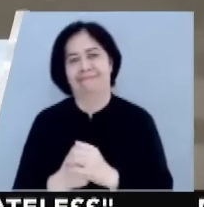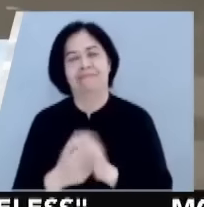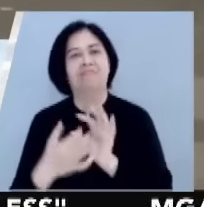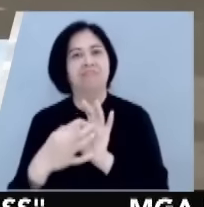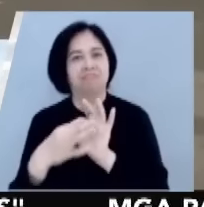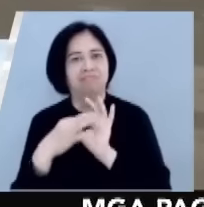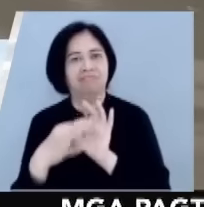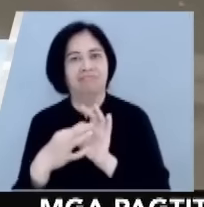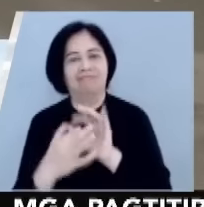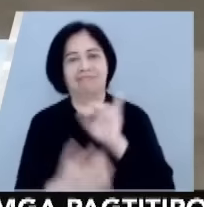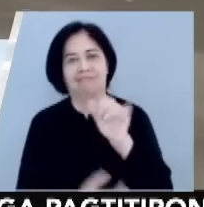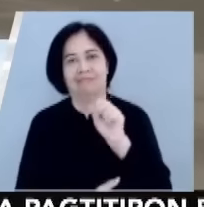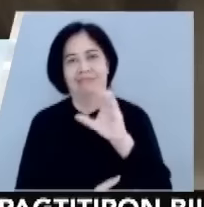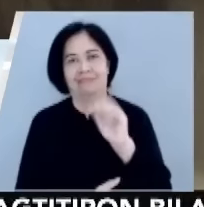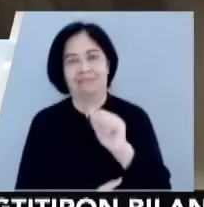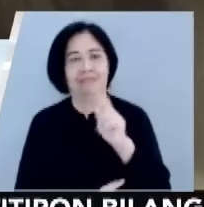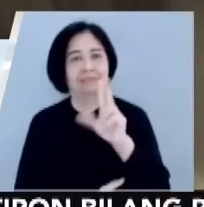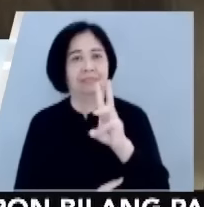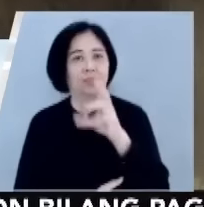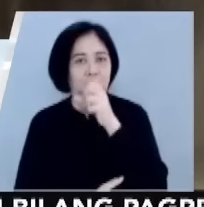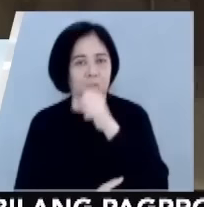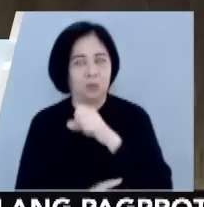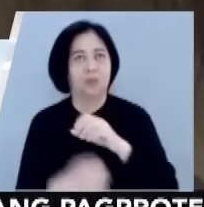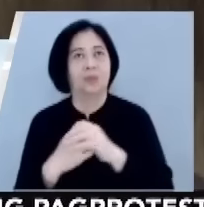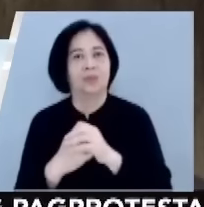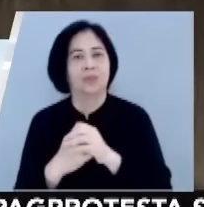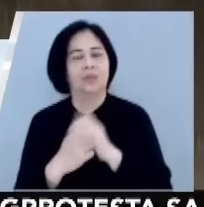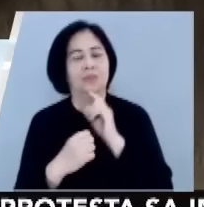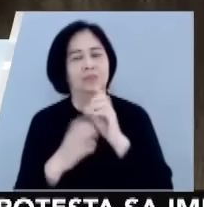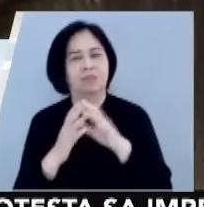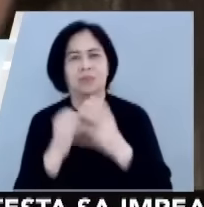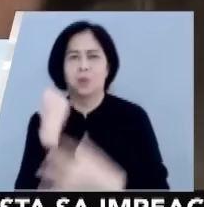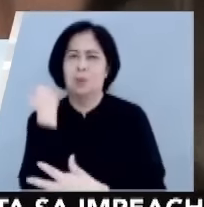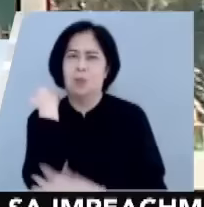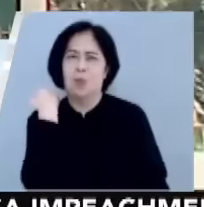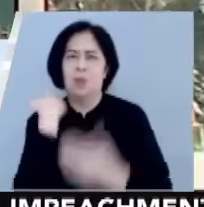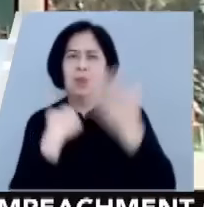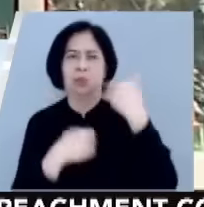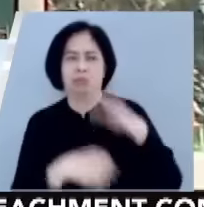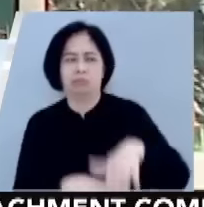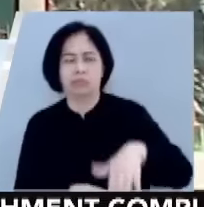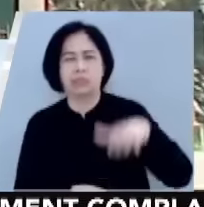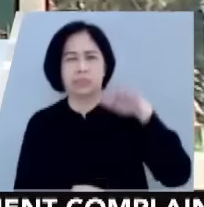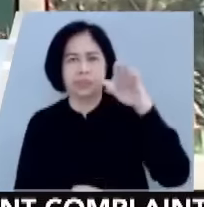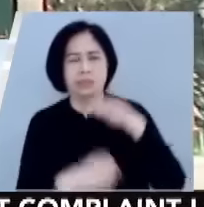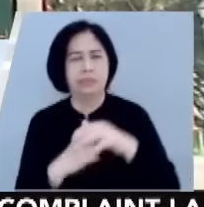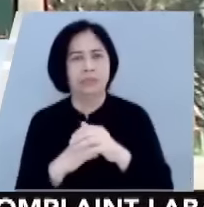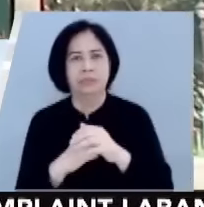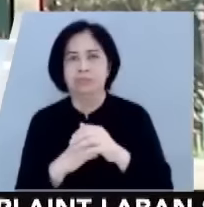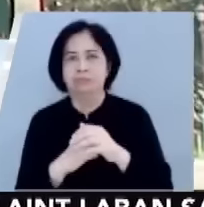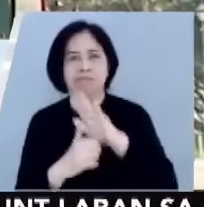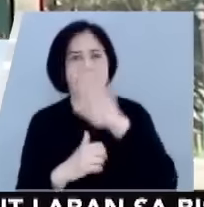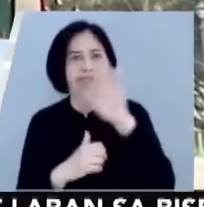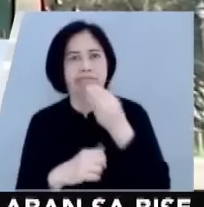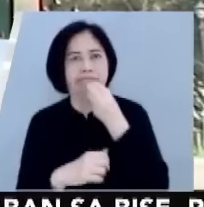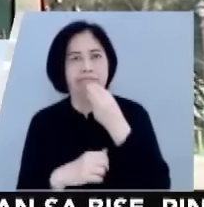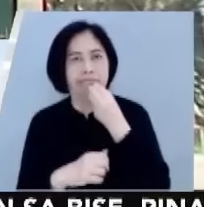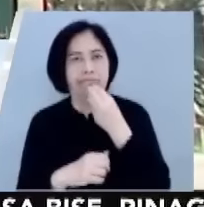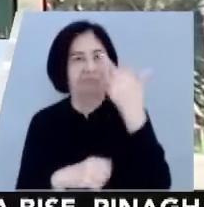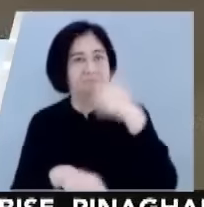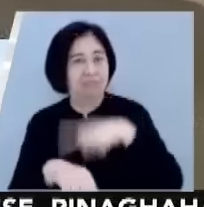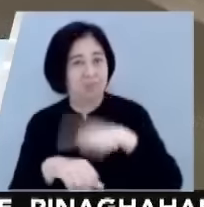Jessica, 36 na taong gulang. Sa sobrang hirap daw ng buhay noong lumalaki siya, hindi sila nakakakain ng 3 beses sa